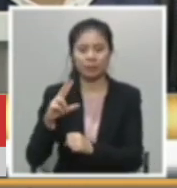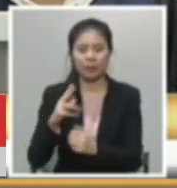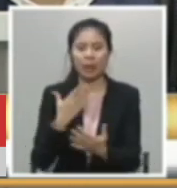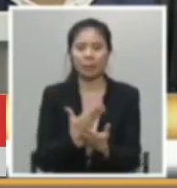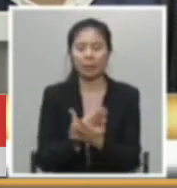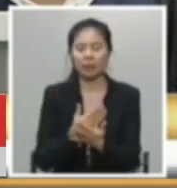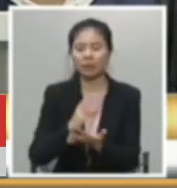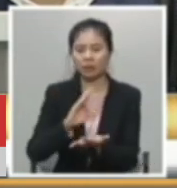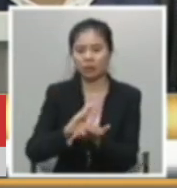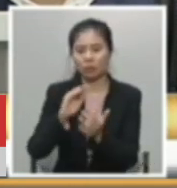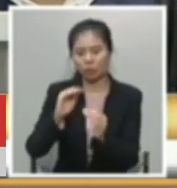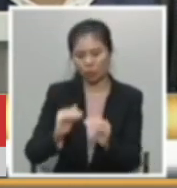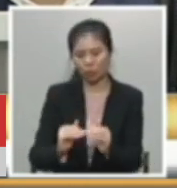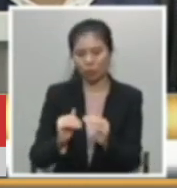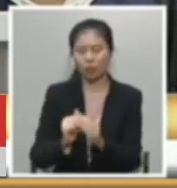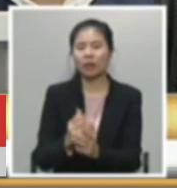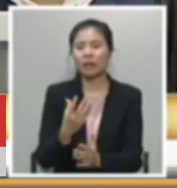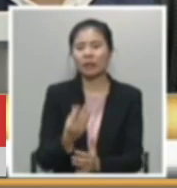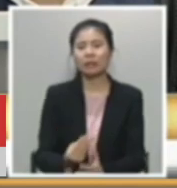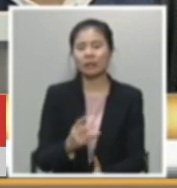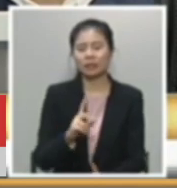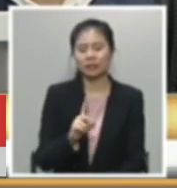ณลดลงค่ะเหลือแค่